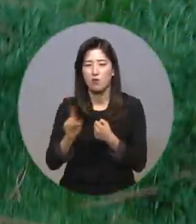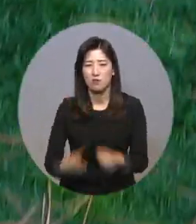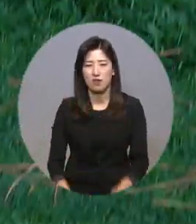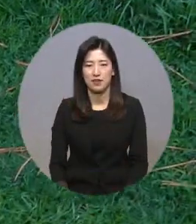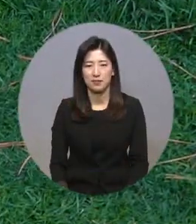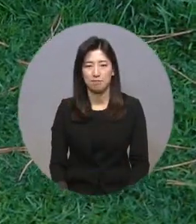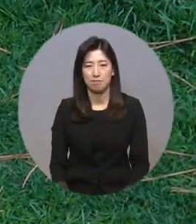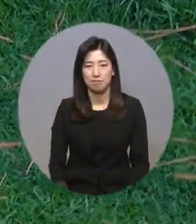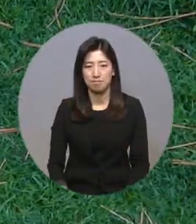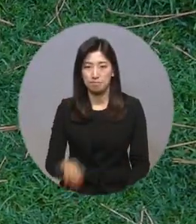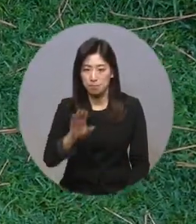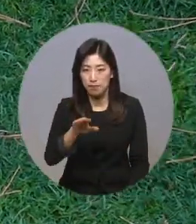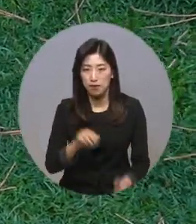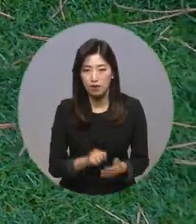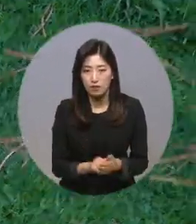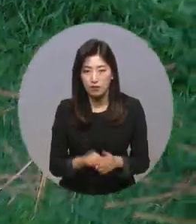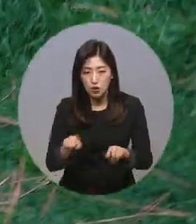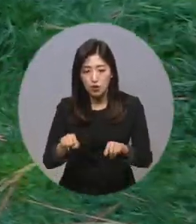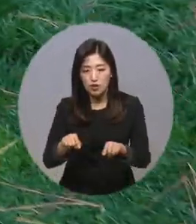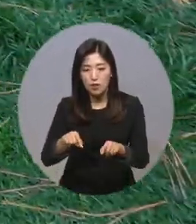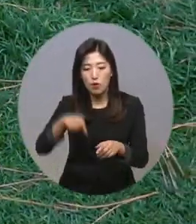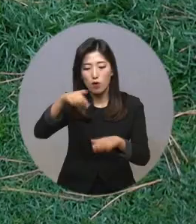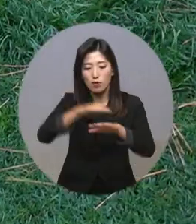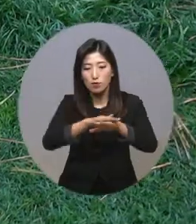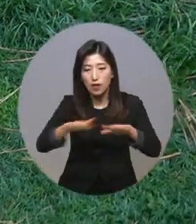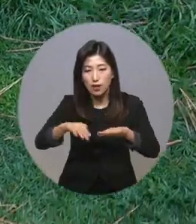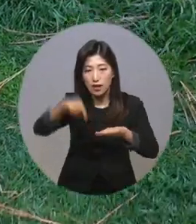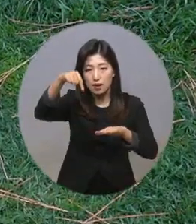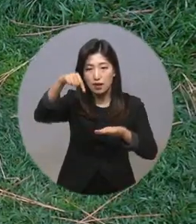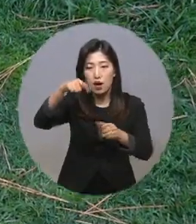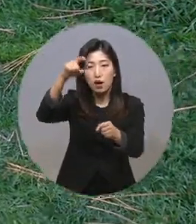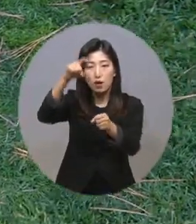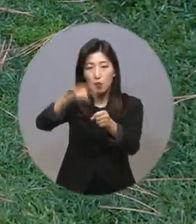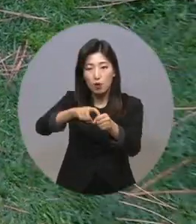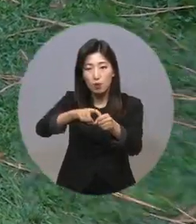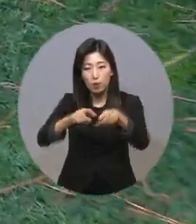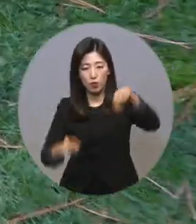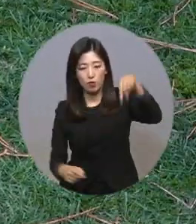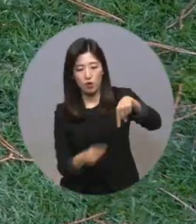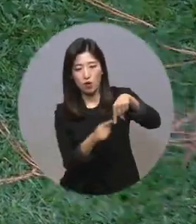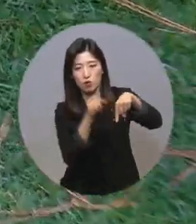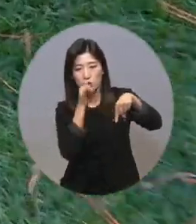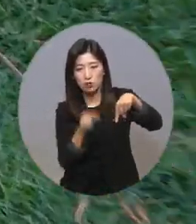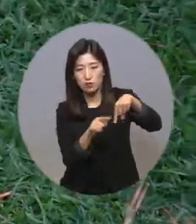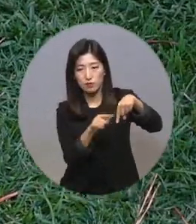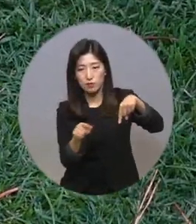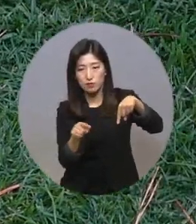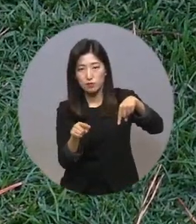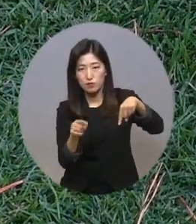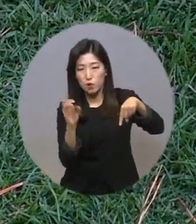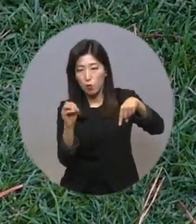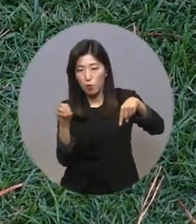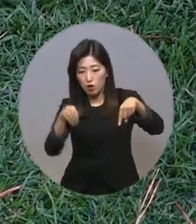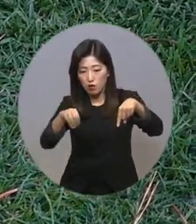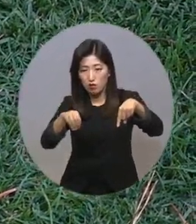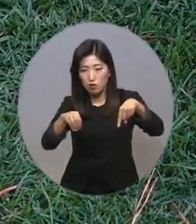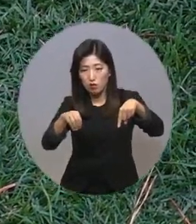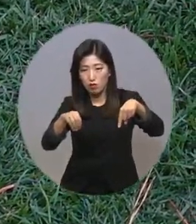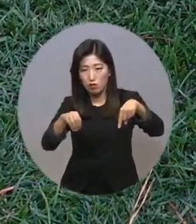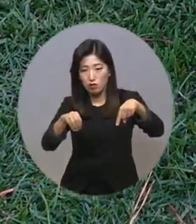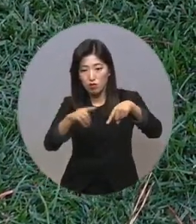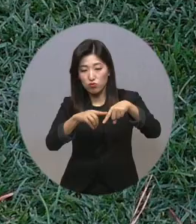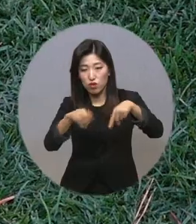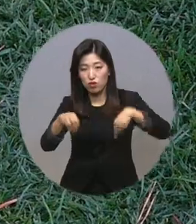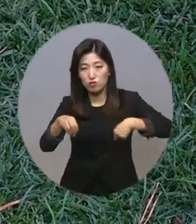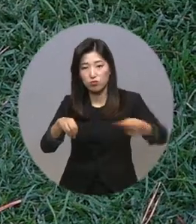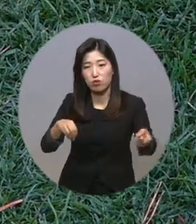여기 obt 가 있었어요 02 여기서 써 몹이 현상이야 나갔어 누가 이걸 던져 않았어